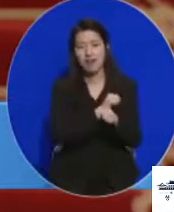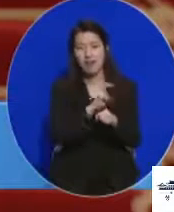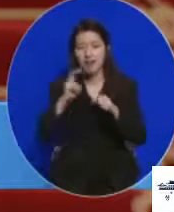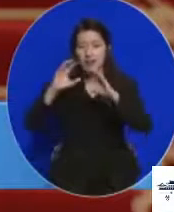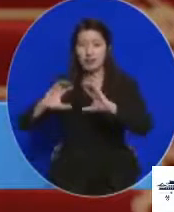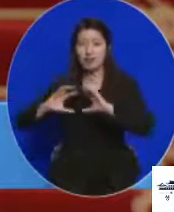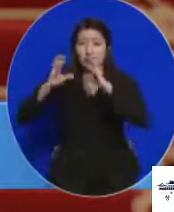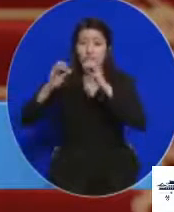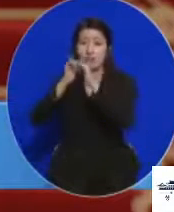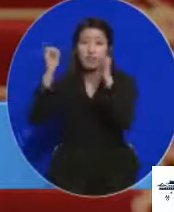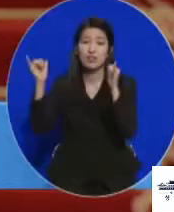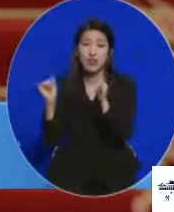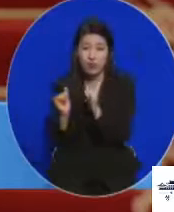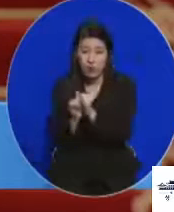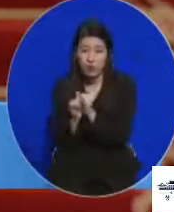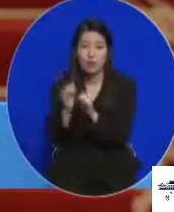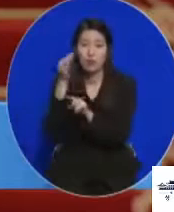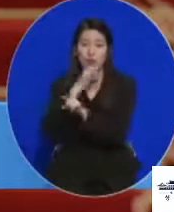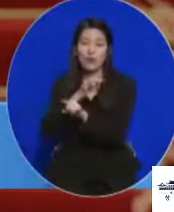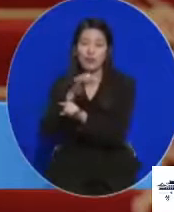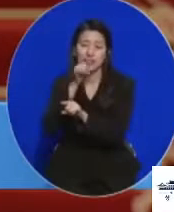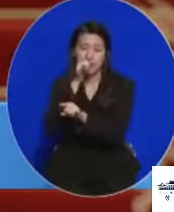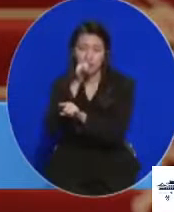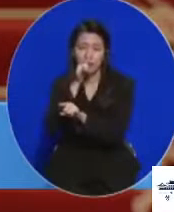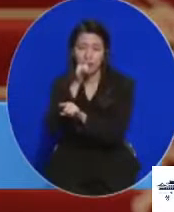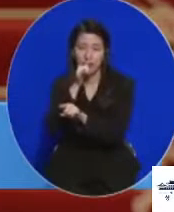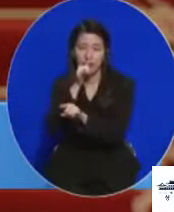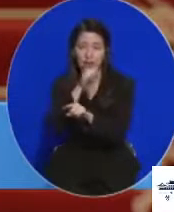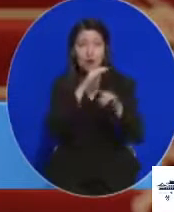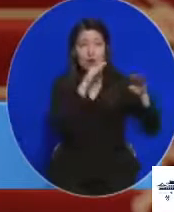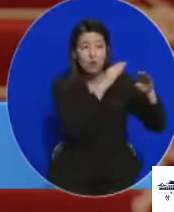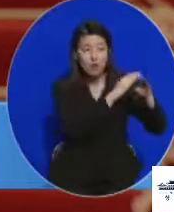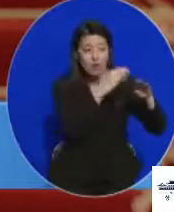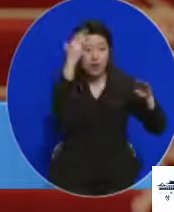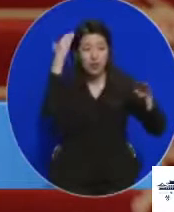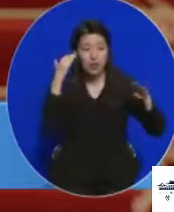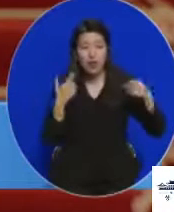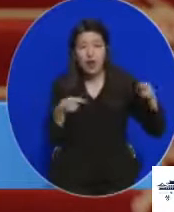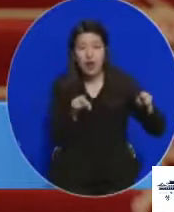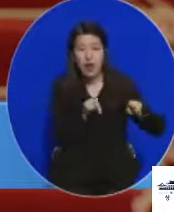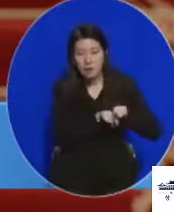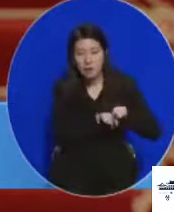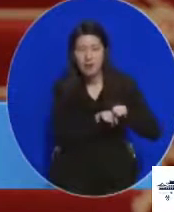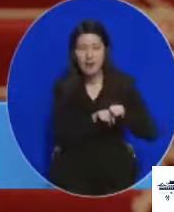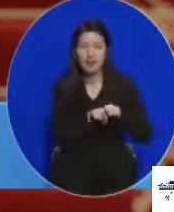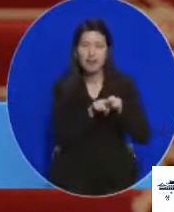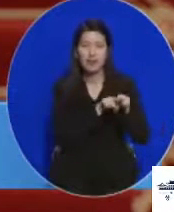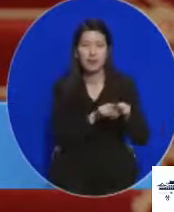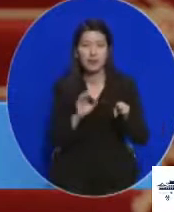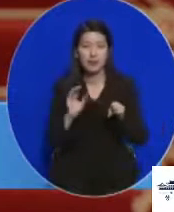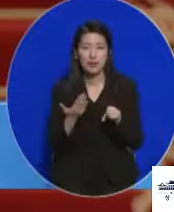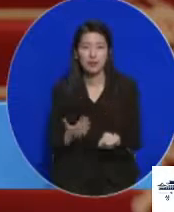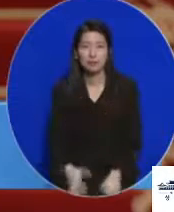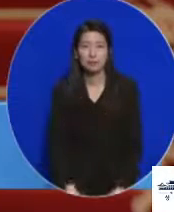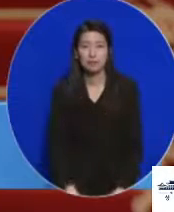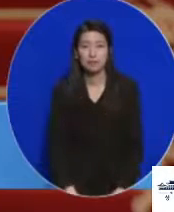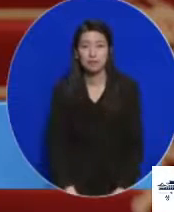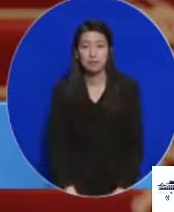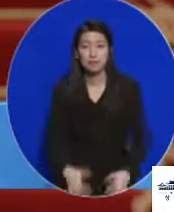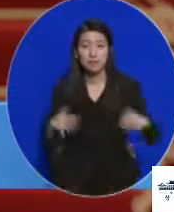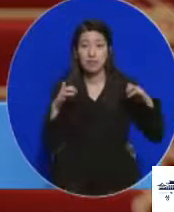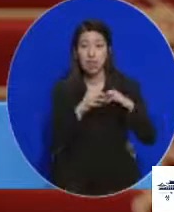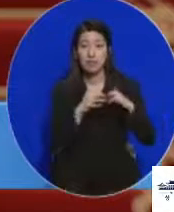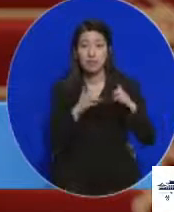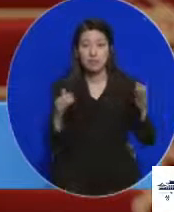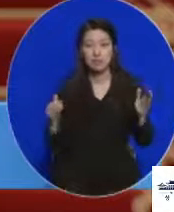것을 남북은 손잡고 함께 증명해야 합니다 전쟁과 핵무기 없는